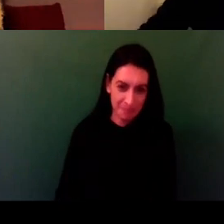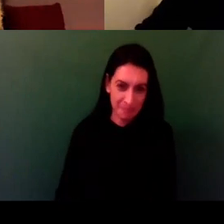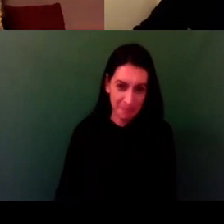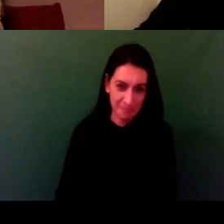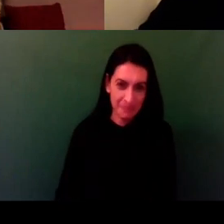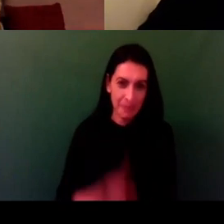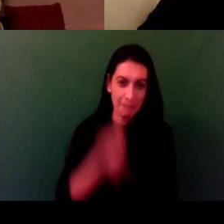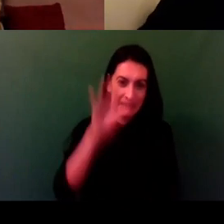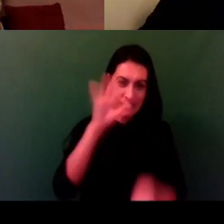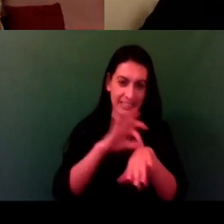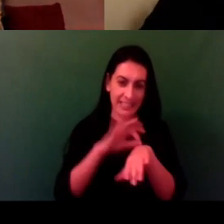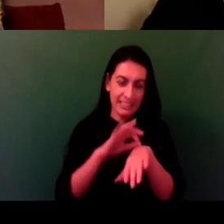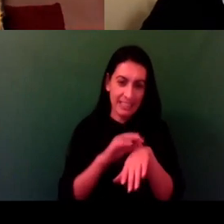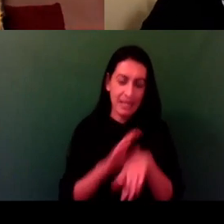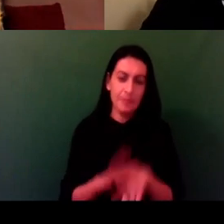vereceğim sana.